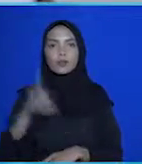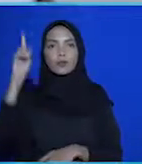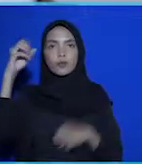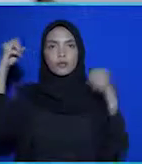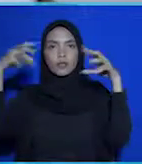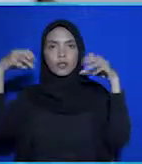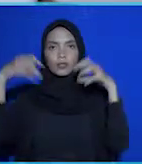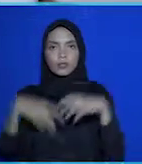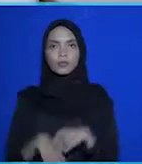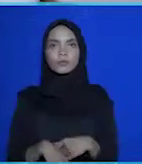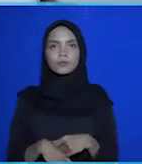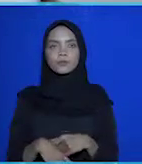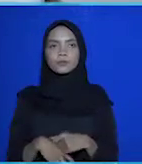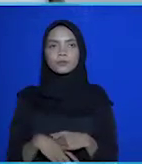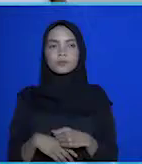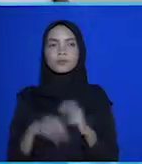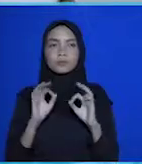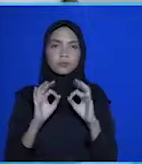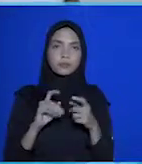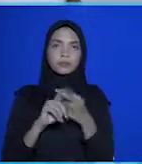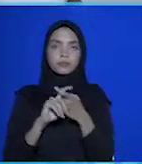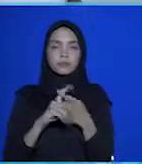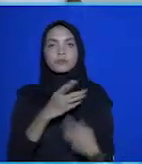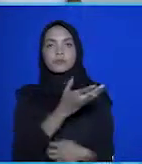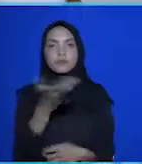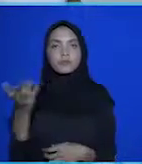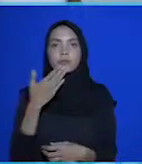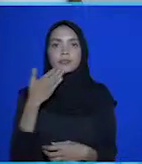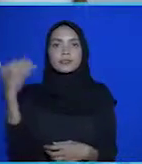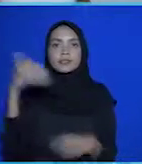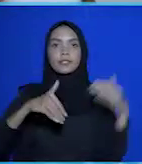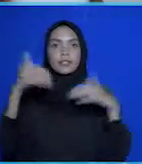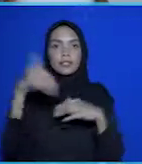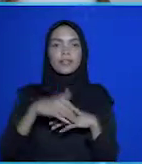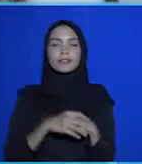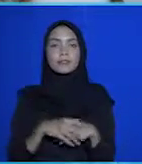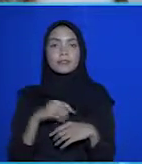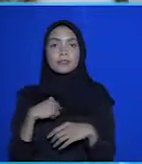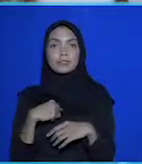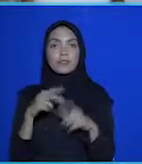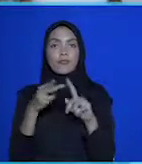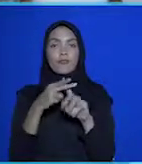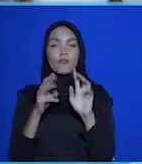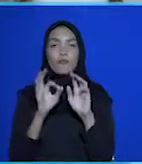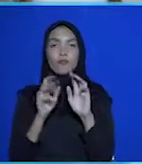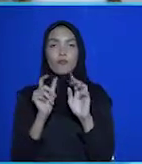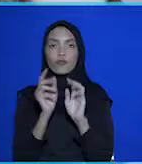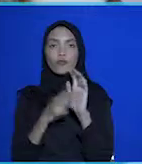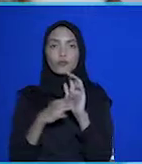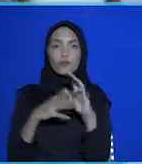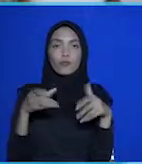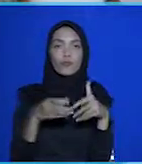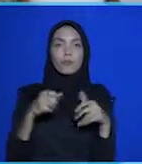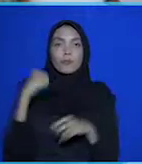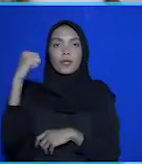warahmatullahi wabarakatuh. Baik, rekan media, terima kasih sudah hadir bersama kami lagi di Forum Merdeka Barat